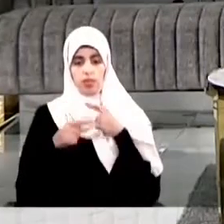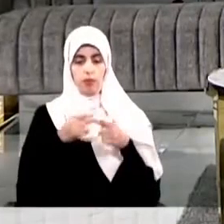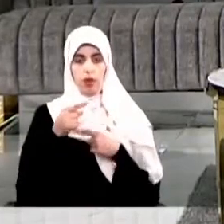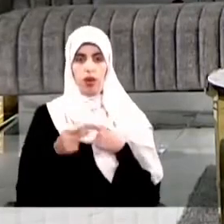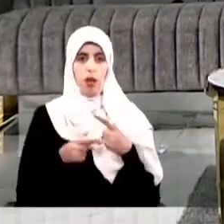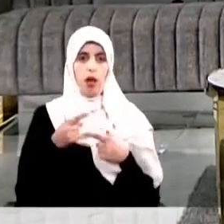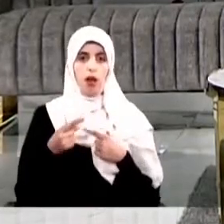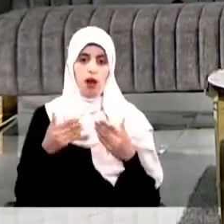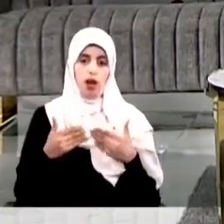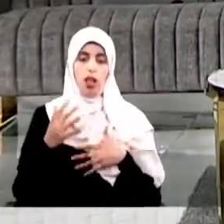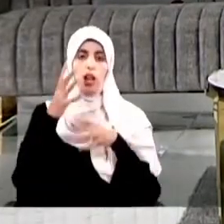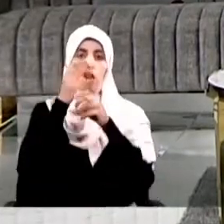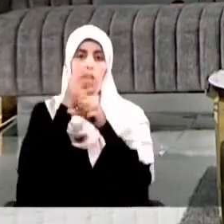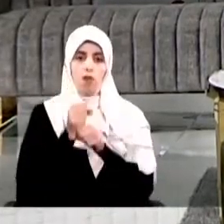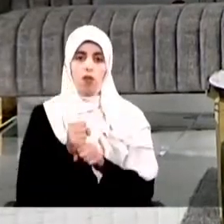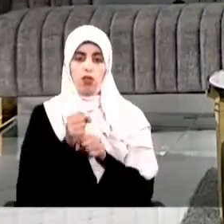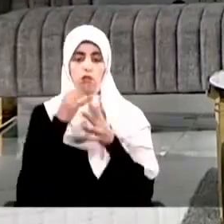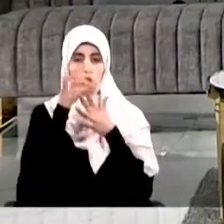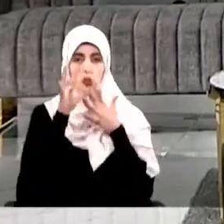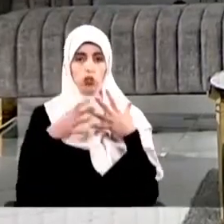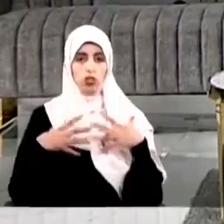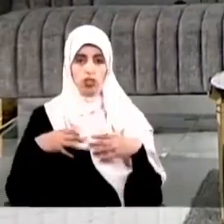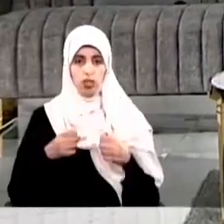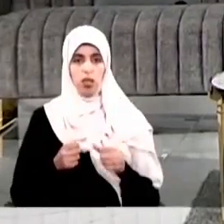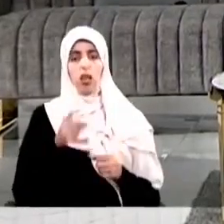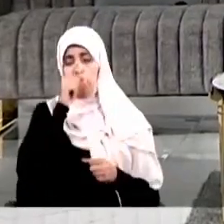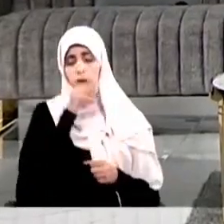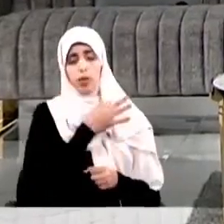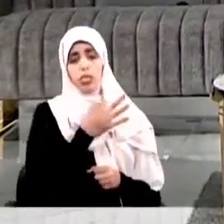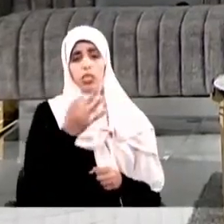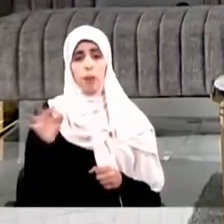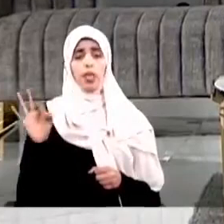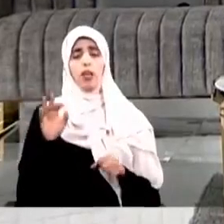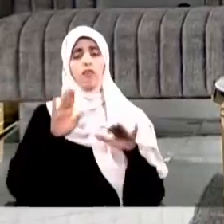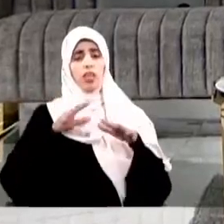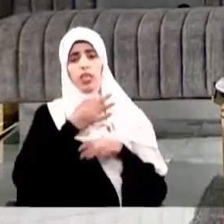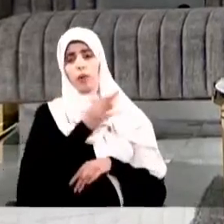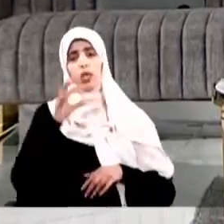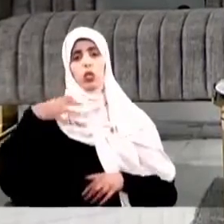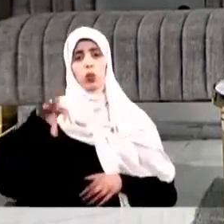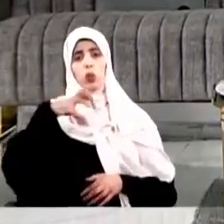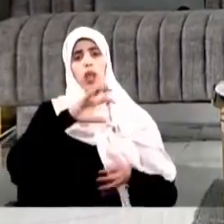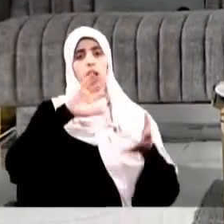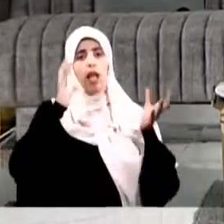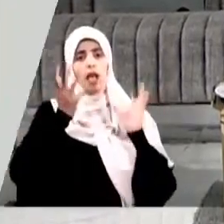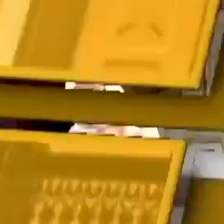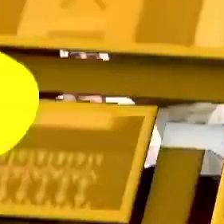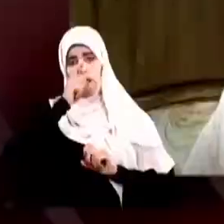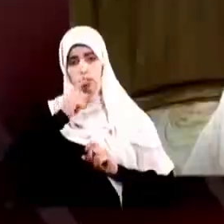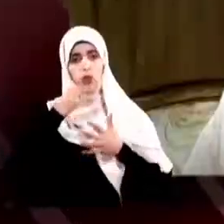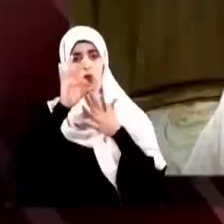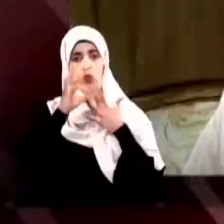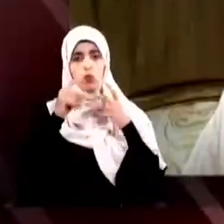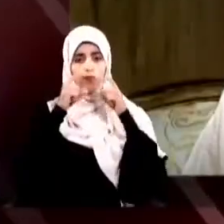على المحافظة على الإجراءات الاحترازية لن ينفع. الجميع والجميع في كل دول العالم يجب أن يتبع